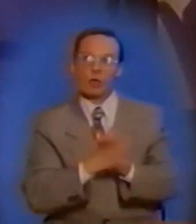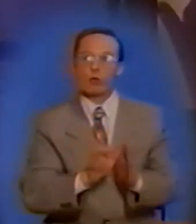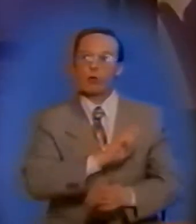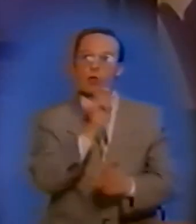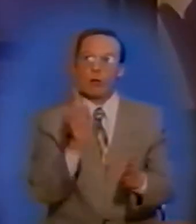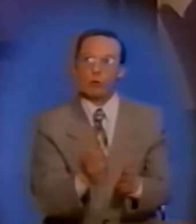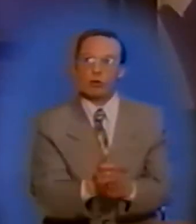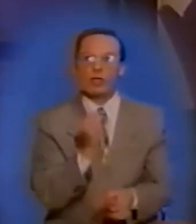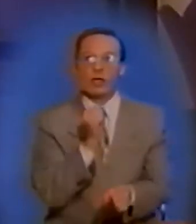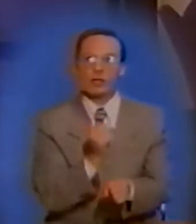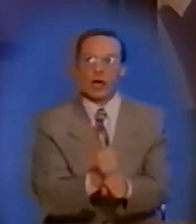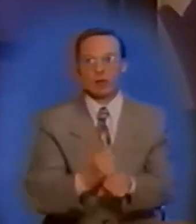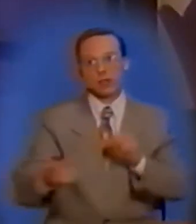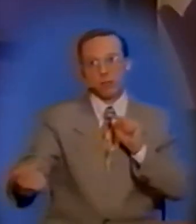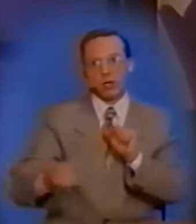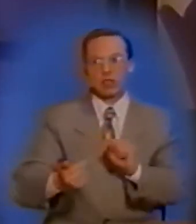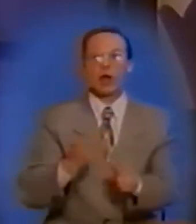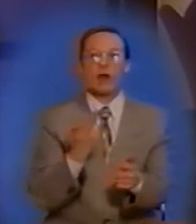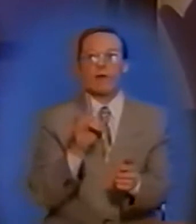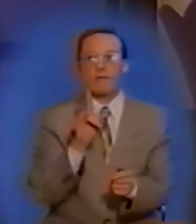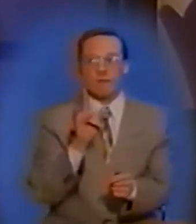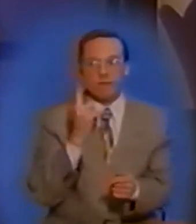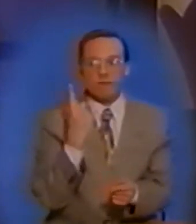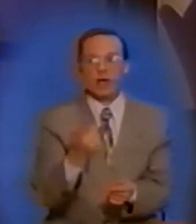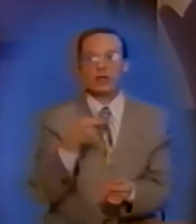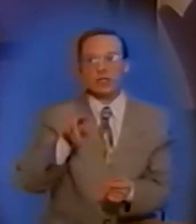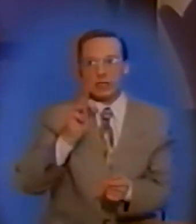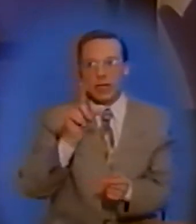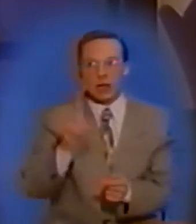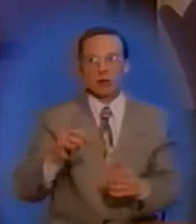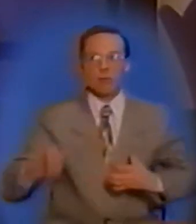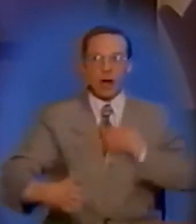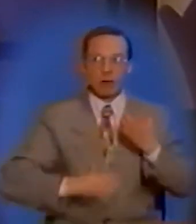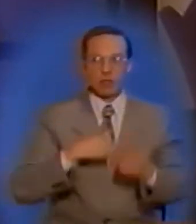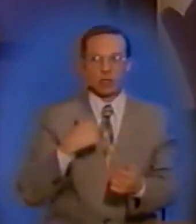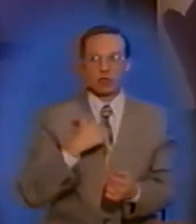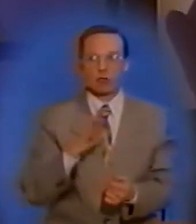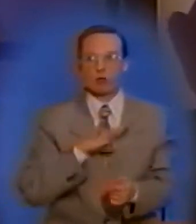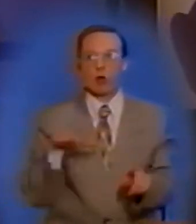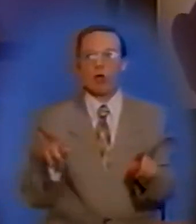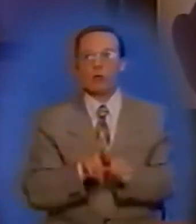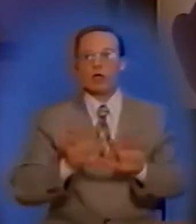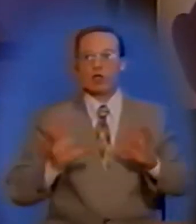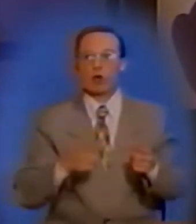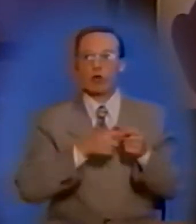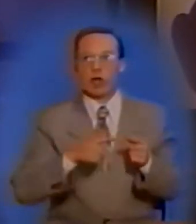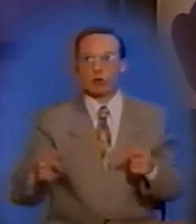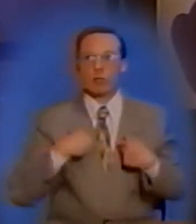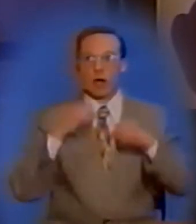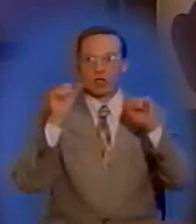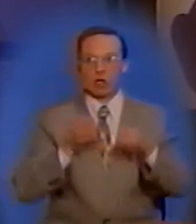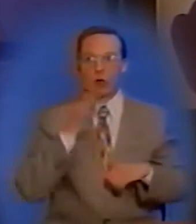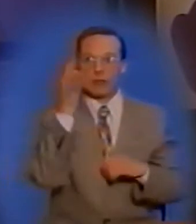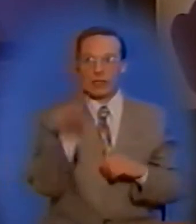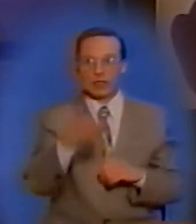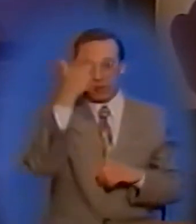būtent darosi priešingai, vien dėl baimės, kai jie... Aš būčiau galbūt irgi kažkoks buvo laikotarpis, aš galėjau